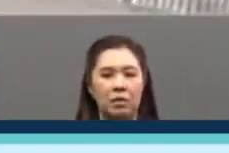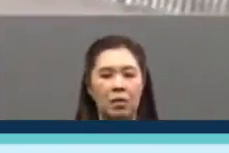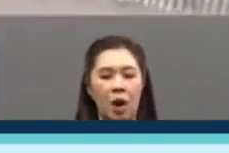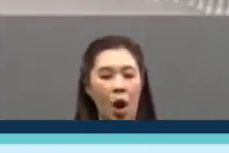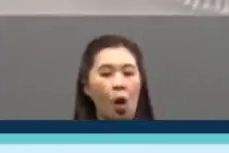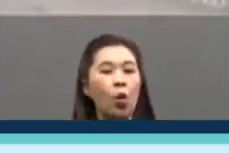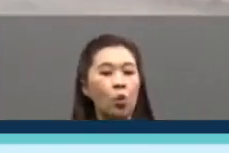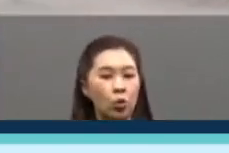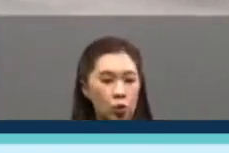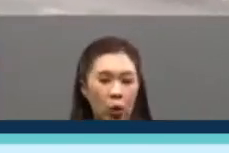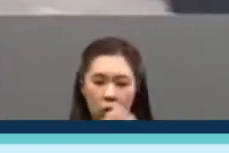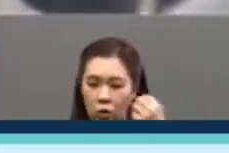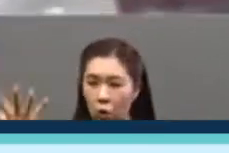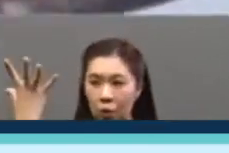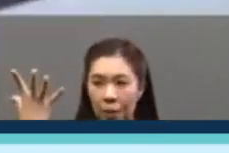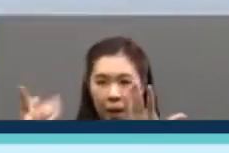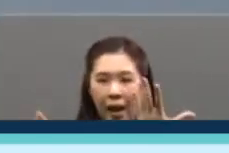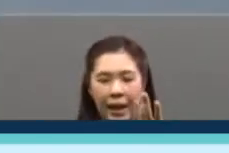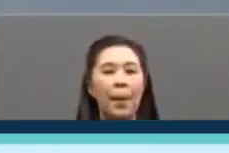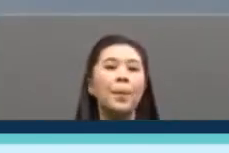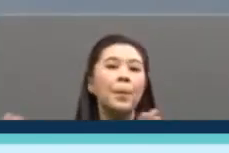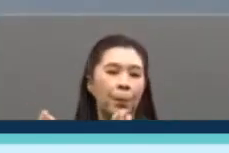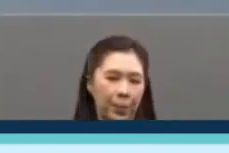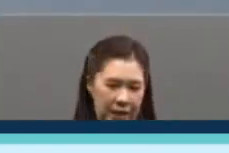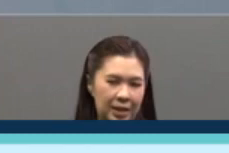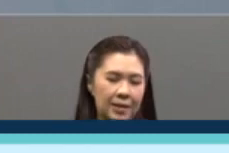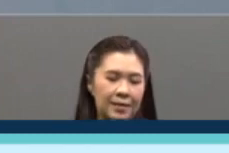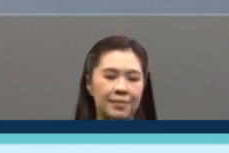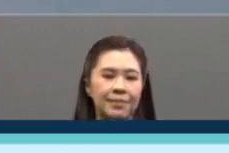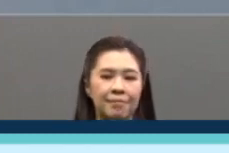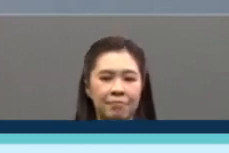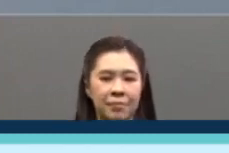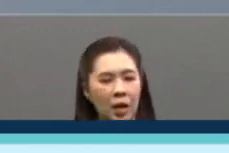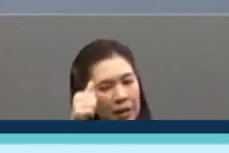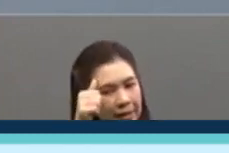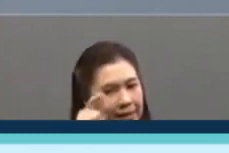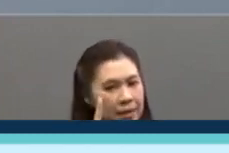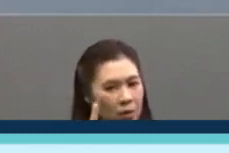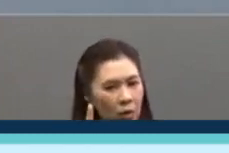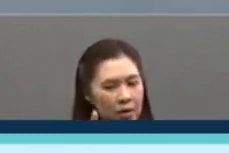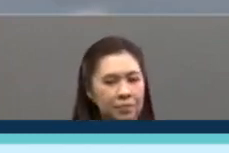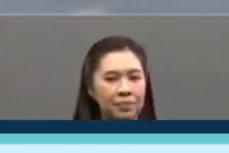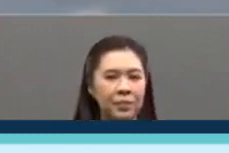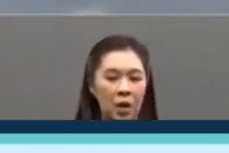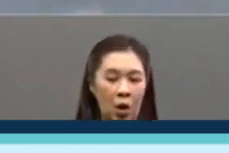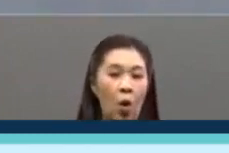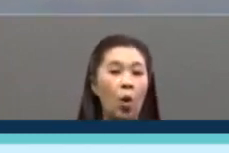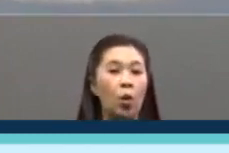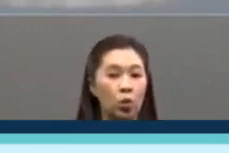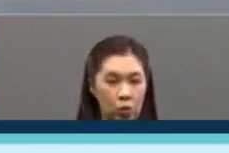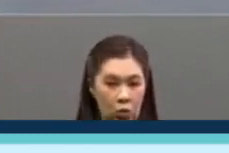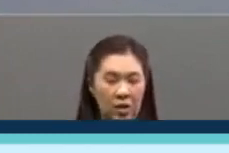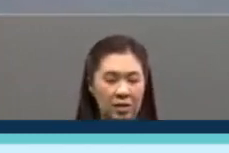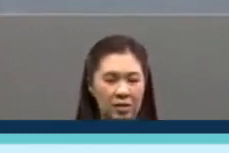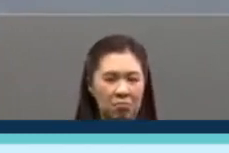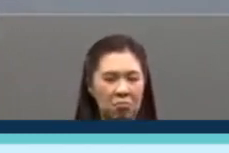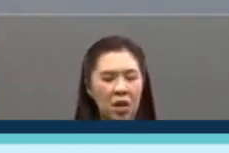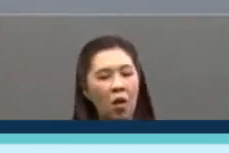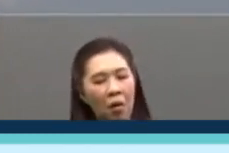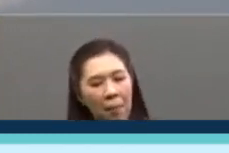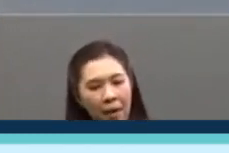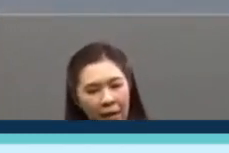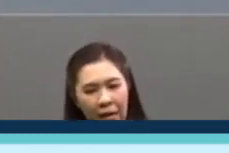ำลังเจ้าหน้าที่ที่มีความชำนาญและอุปกรณ์เครื่องจักรกลสาธารณภัยที่เหมาะสมเร่งดับไฟป่าในพื้นที่โดยเร็ว